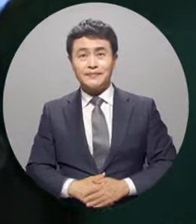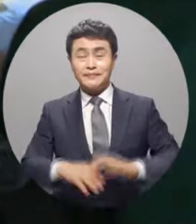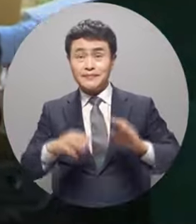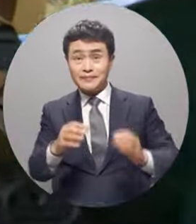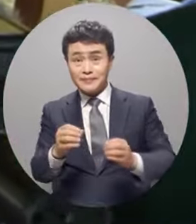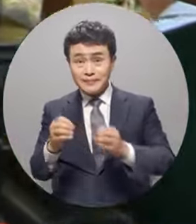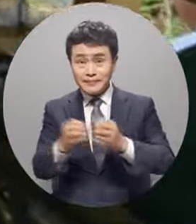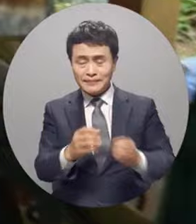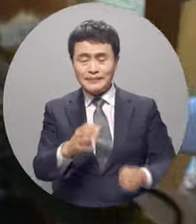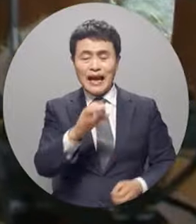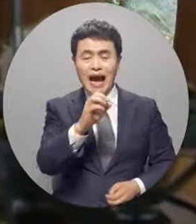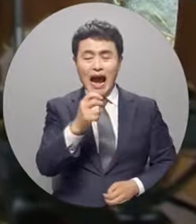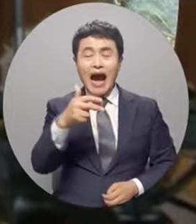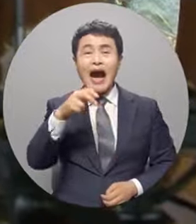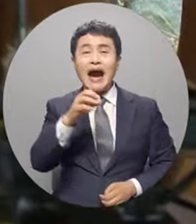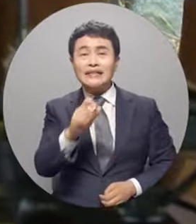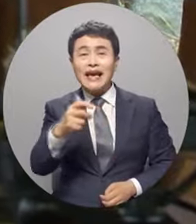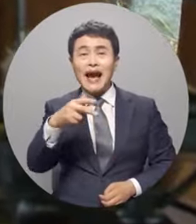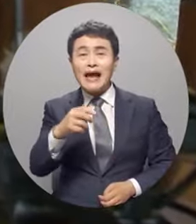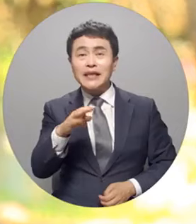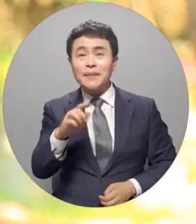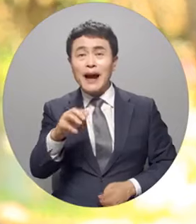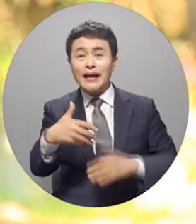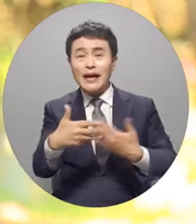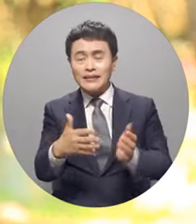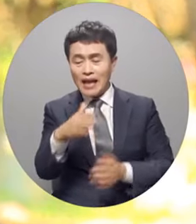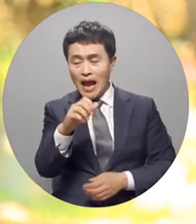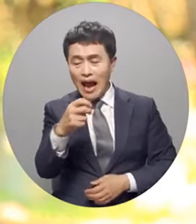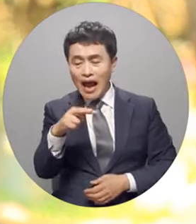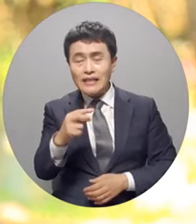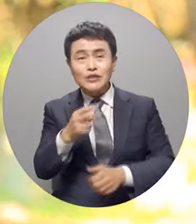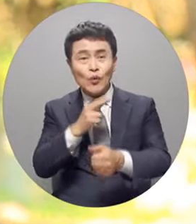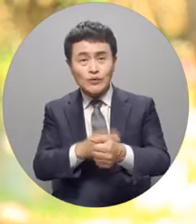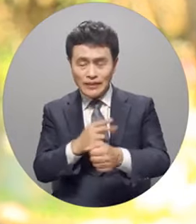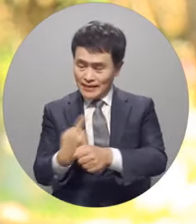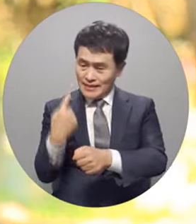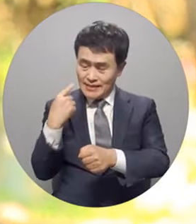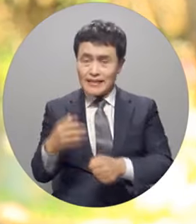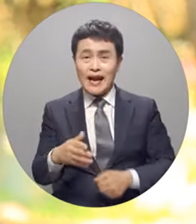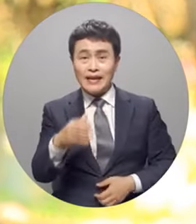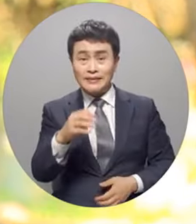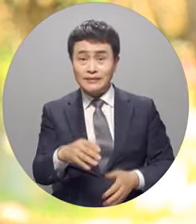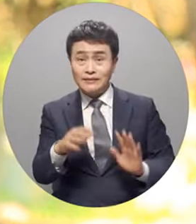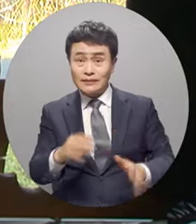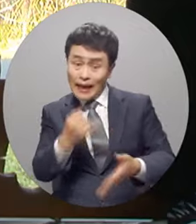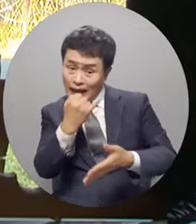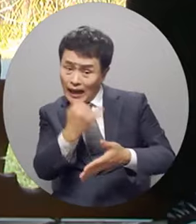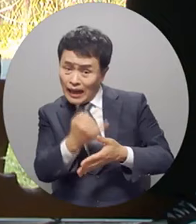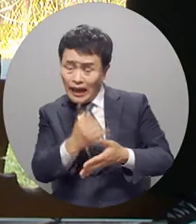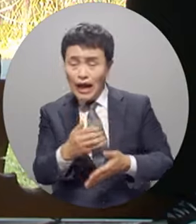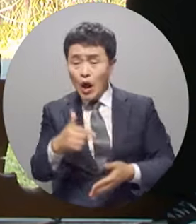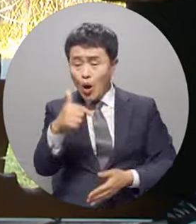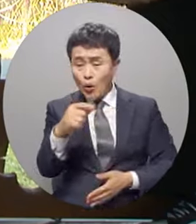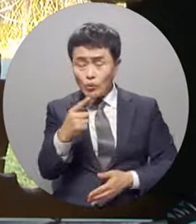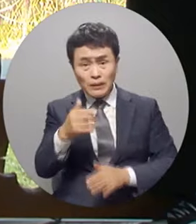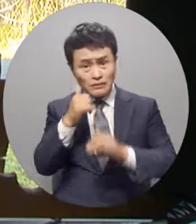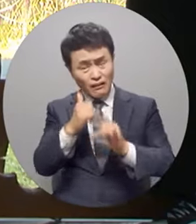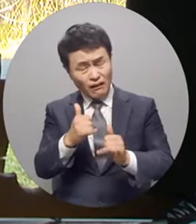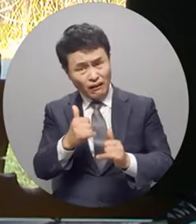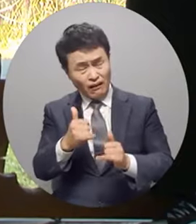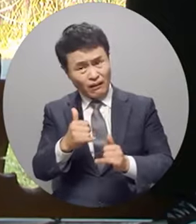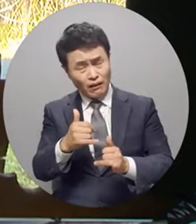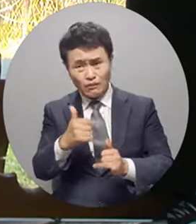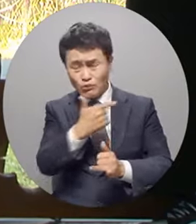소설 아재아재 발아재를 집필한 한승원 선생. 작년 한강이 노벨상을 받기엔 아직 어려 처음엔 수상 소식을